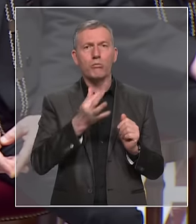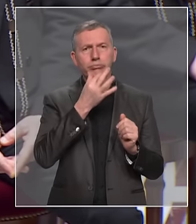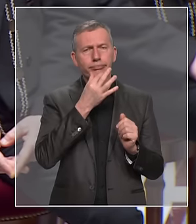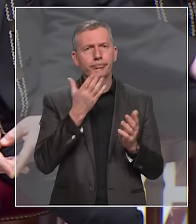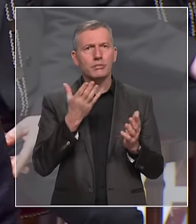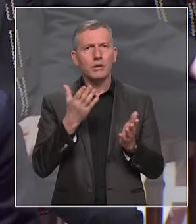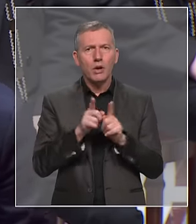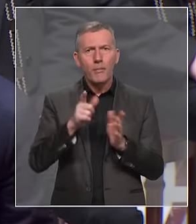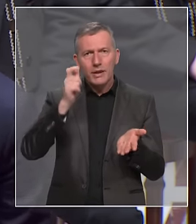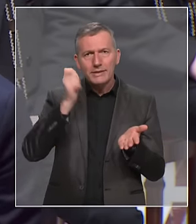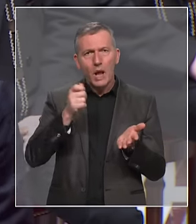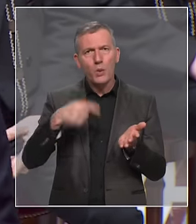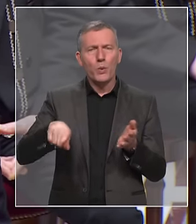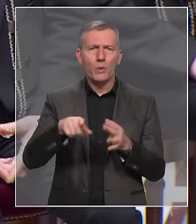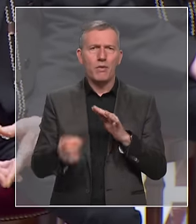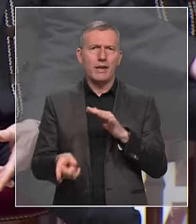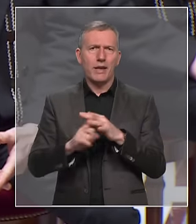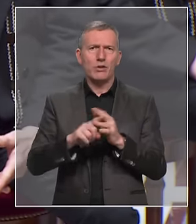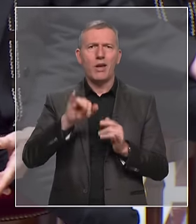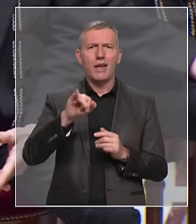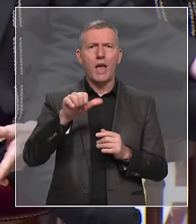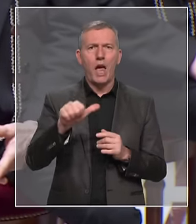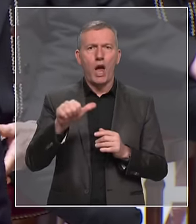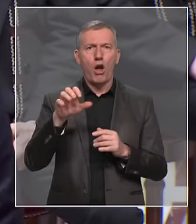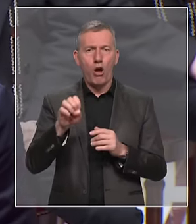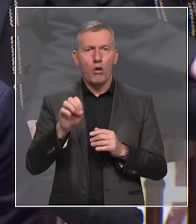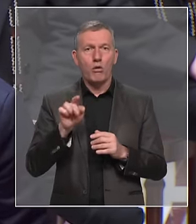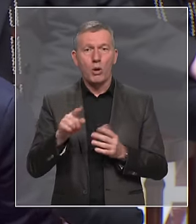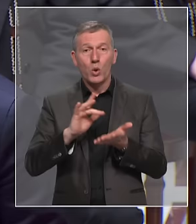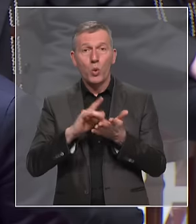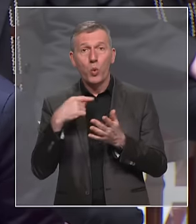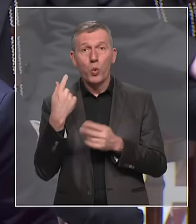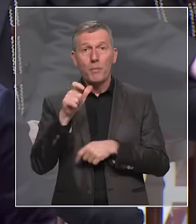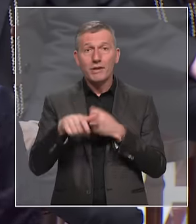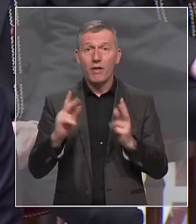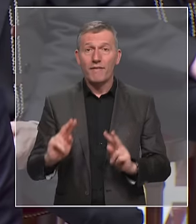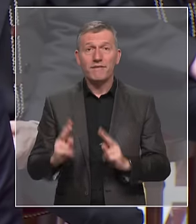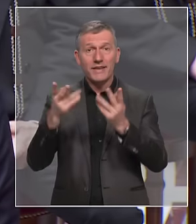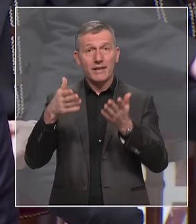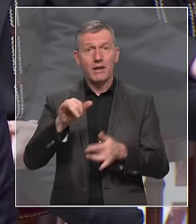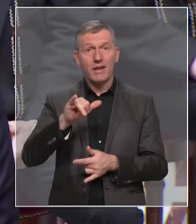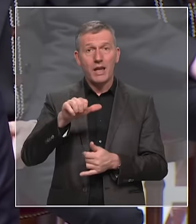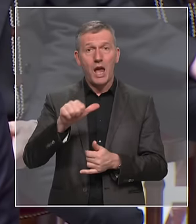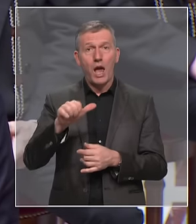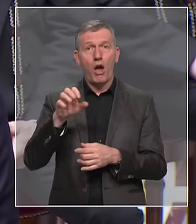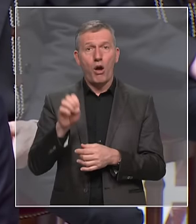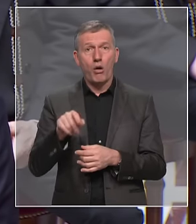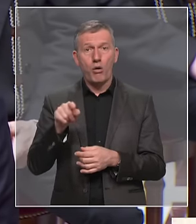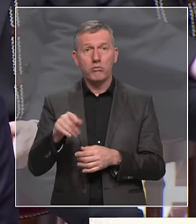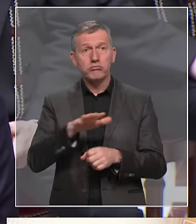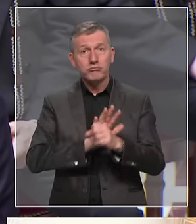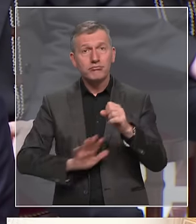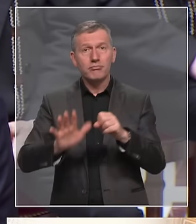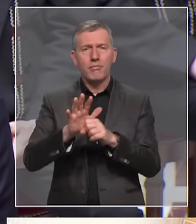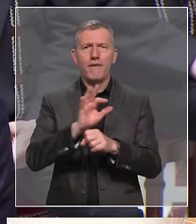de saluer l'insertion par l'activité économique, l'IAE, et l'ensemble des acteurs qui font vivre l'IAE, l'insertion par l'activité économique, sur notre